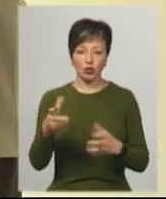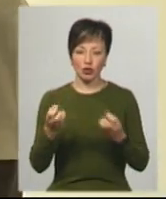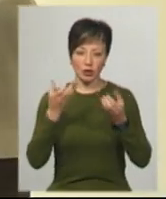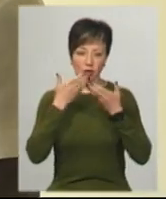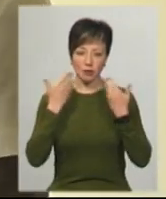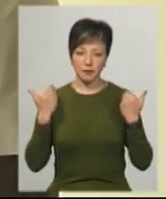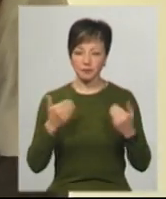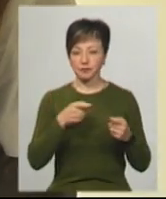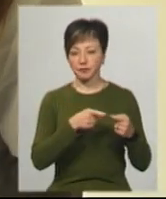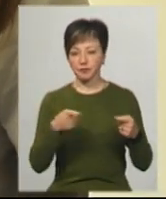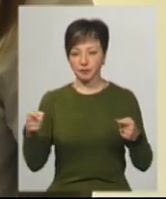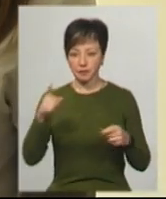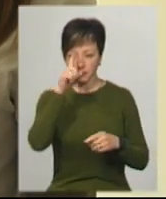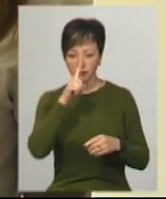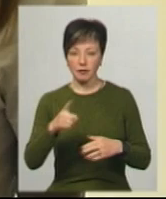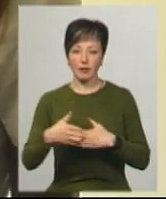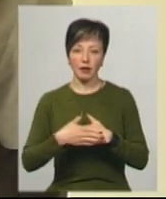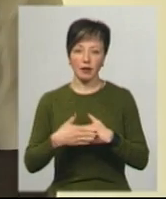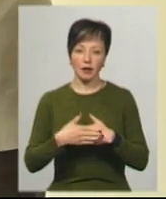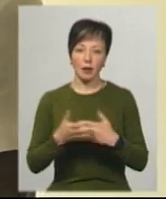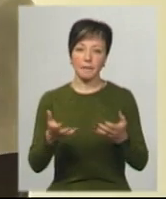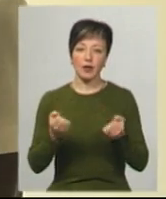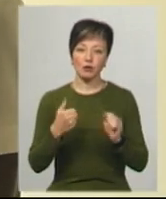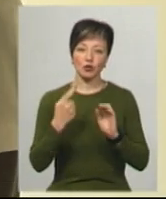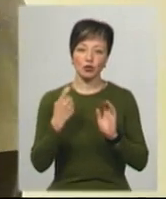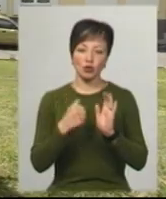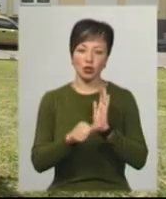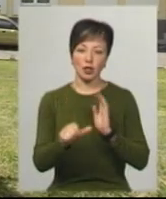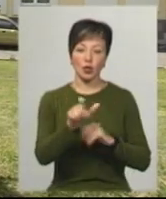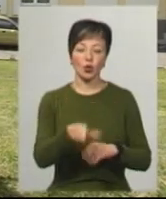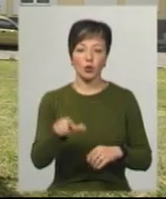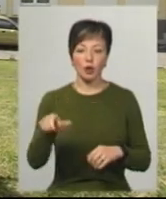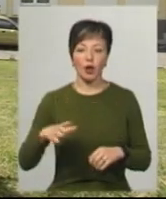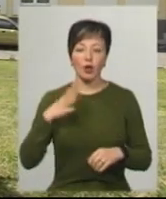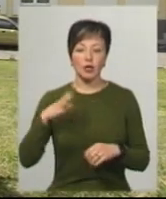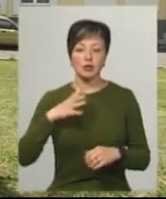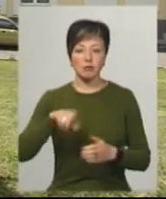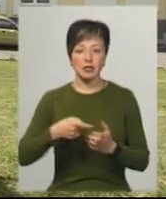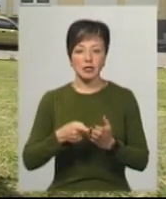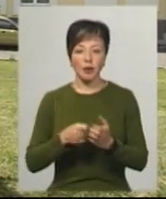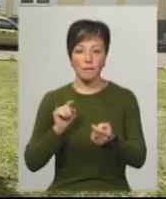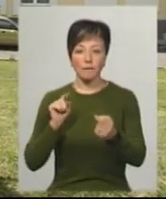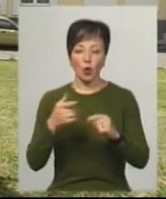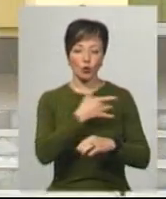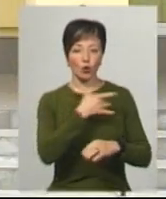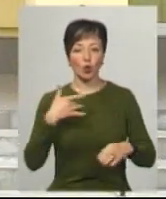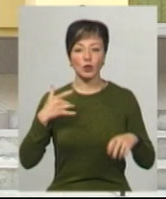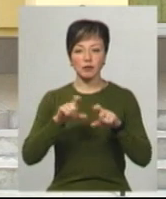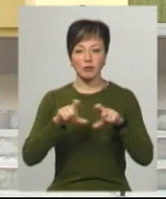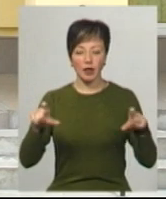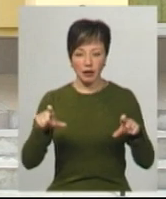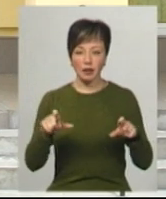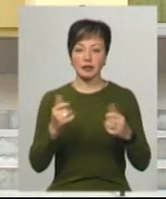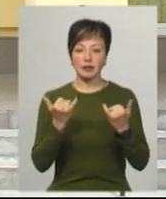немає. Протягом місяця приблизно прийом 160 людей. Колишній Хмельницький міський протитуберкульозний диспансер в